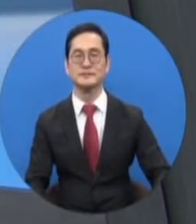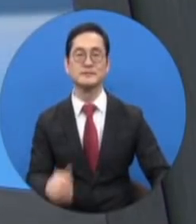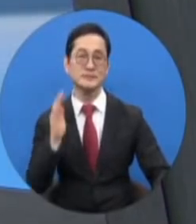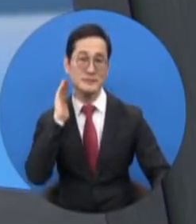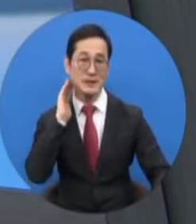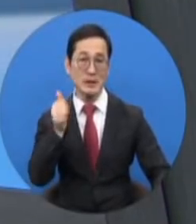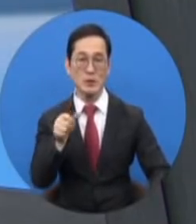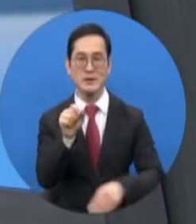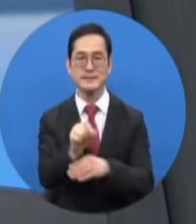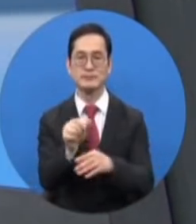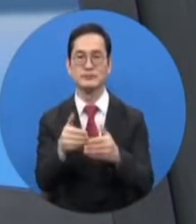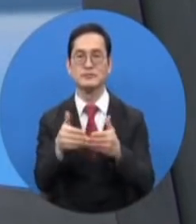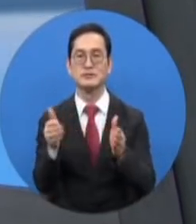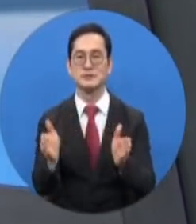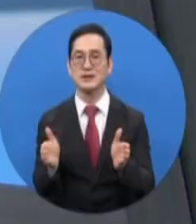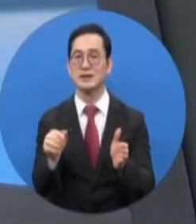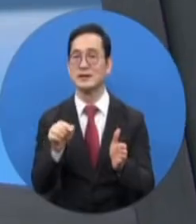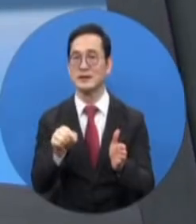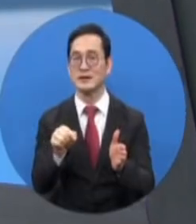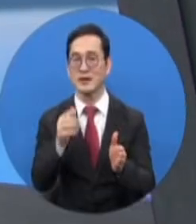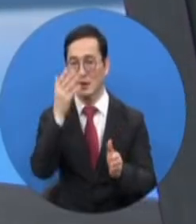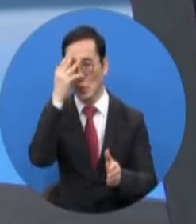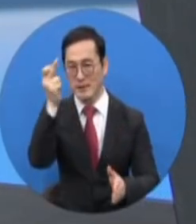대통령 집무실 용산이